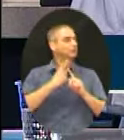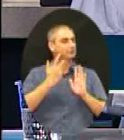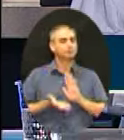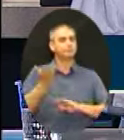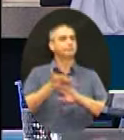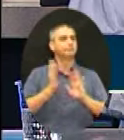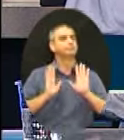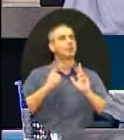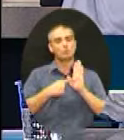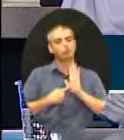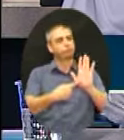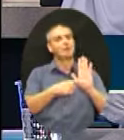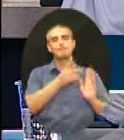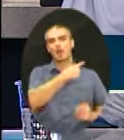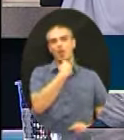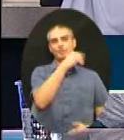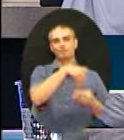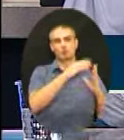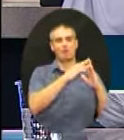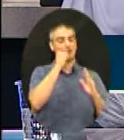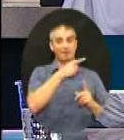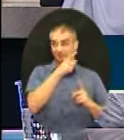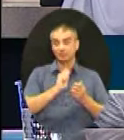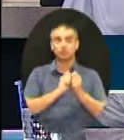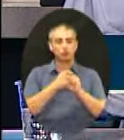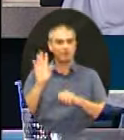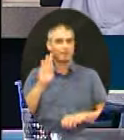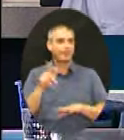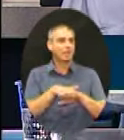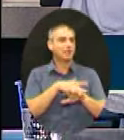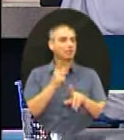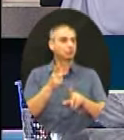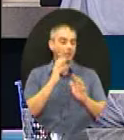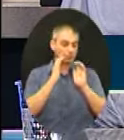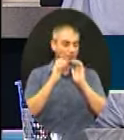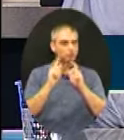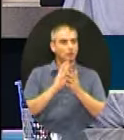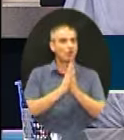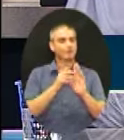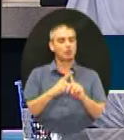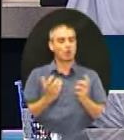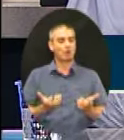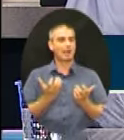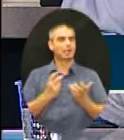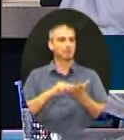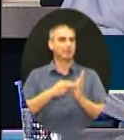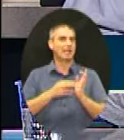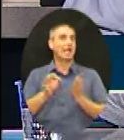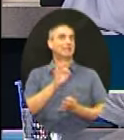של הבית הלבן וזה שינוי ואני חושב שנתניהו הרגיש שהתקשורת הופכת לכלי